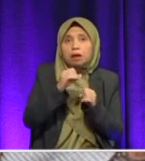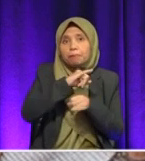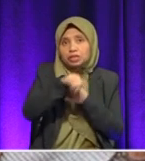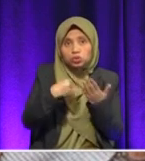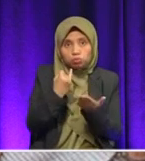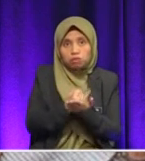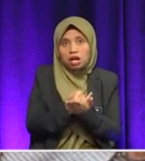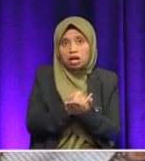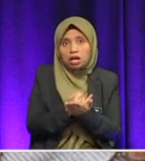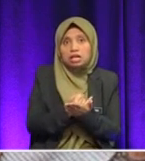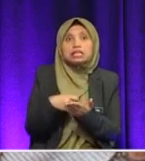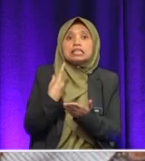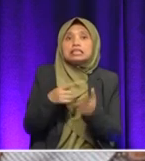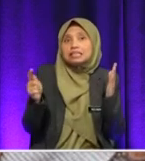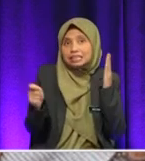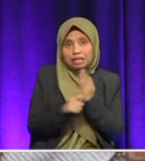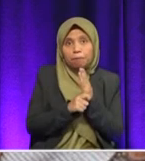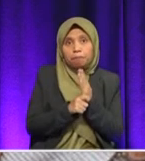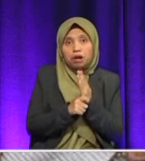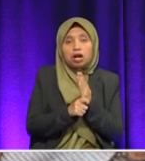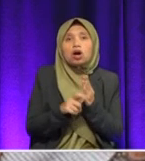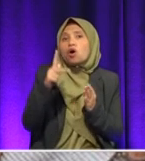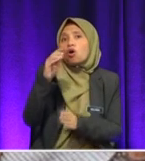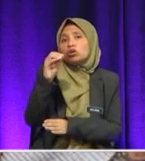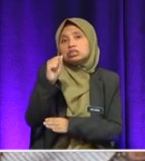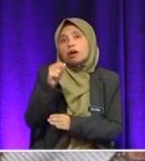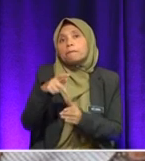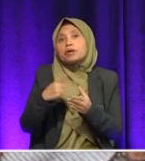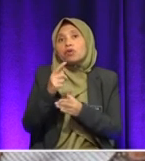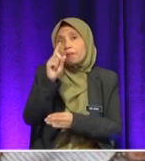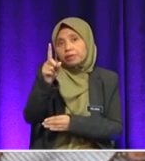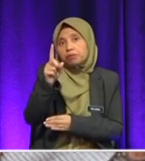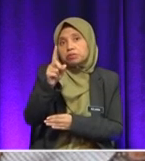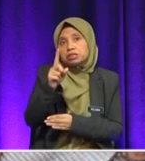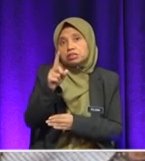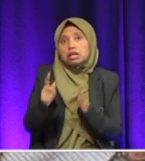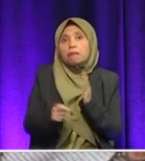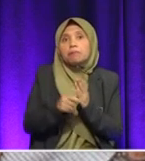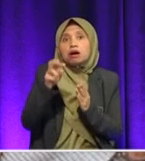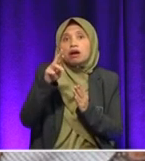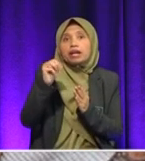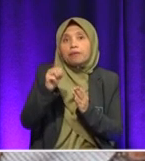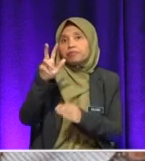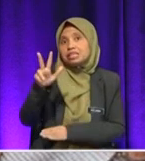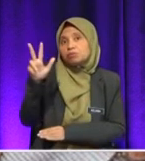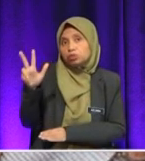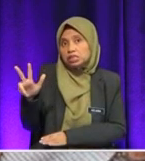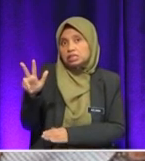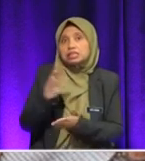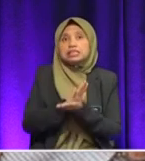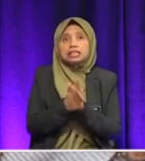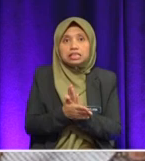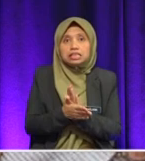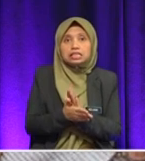M33 kita tambahkan Adipati kos pengeluarannya pertama tadi oke tambah rm33 dan kita akan